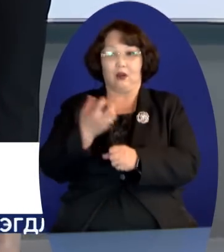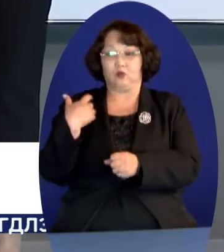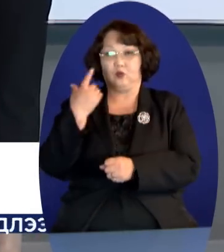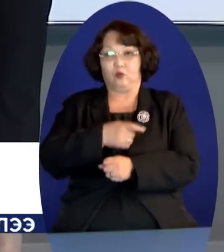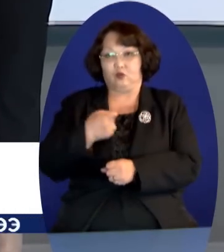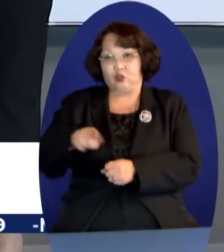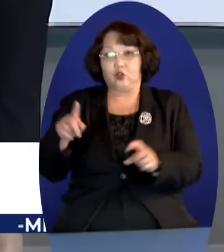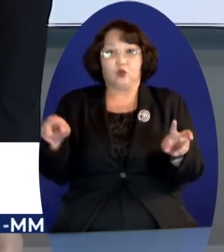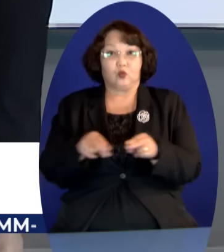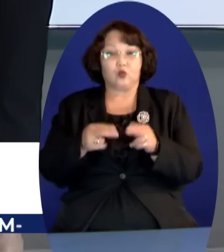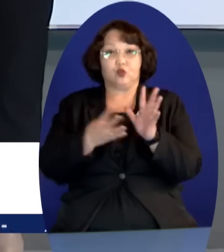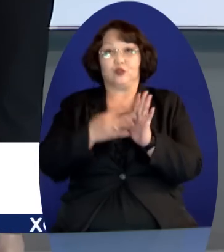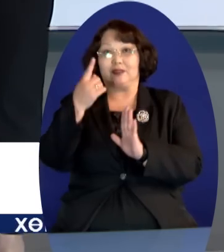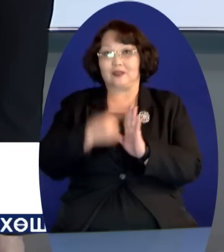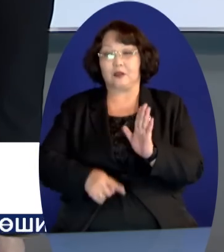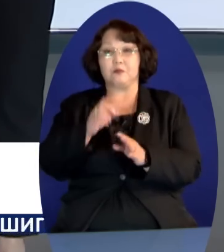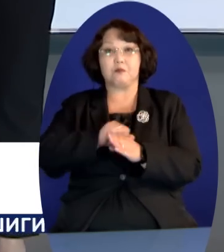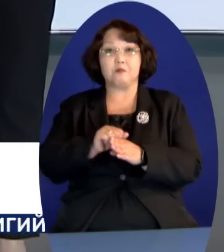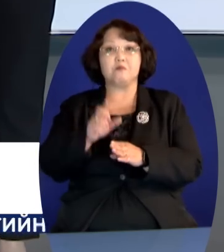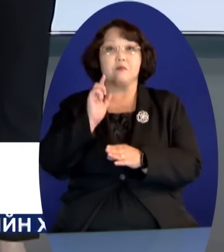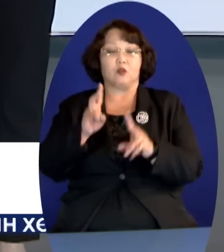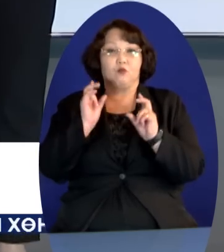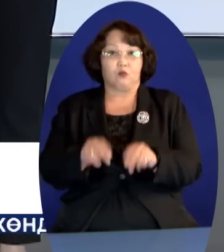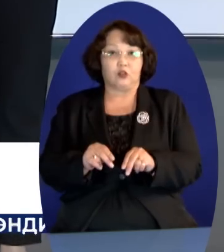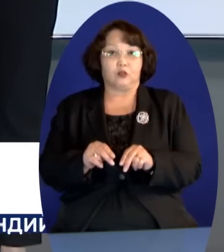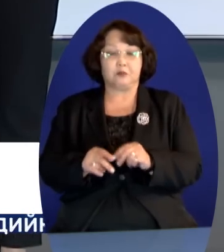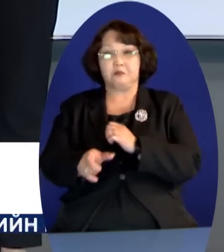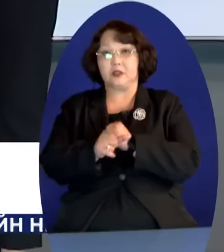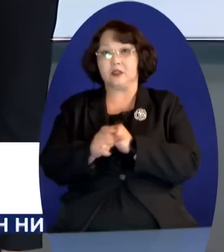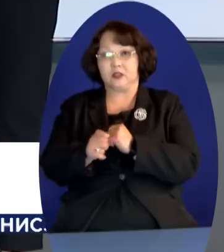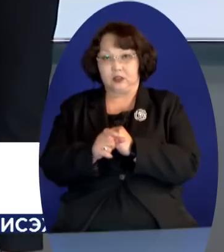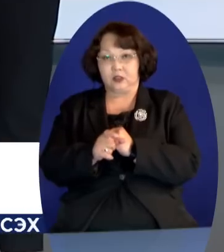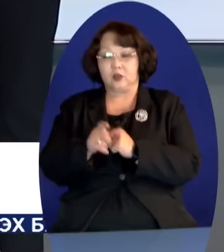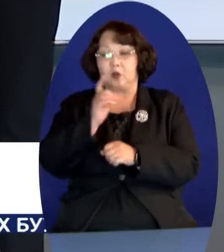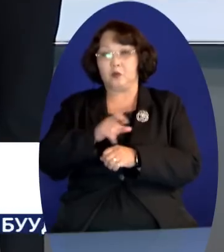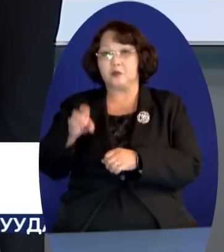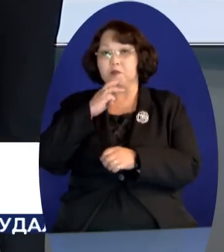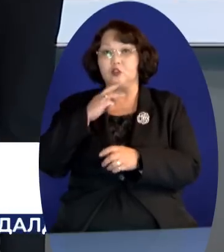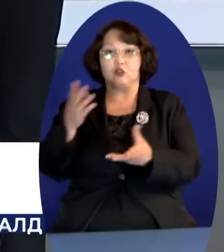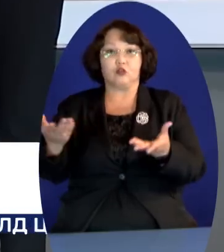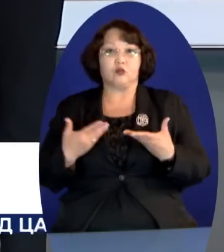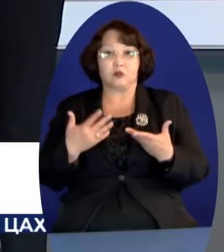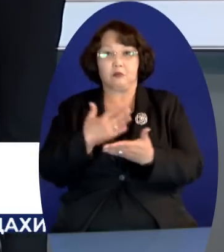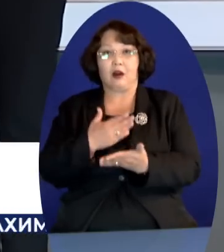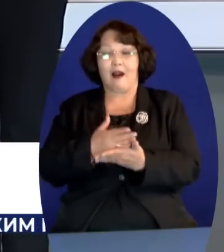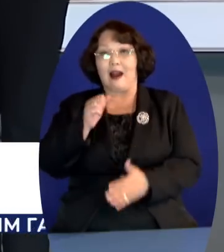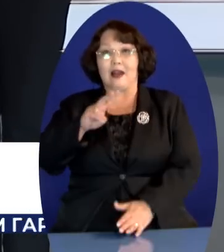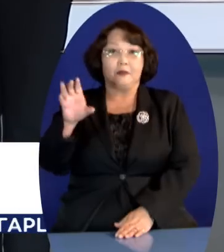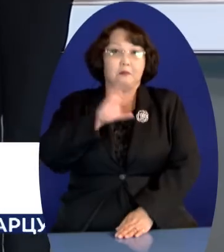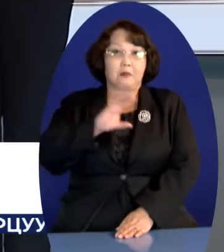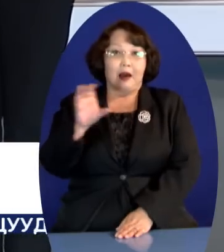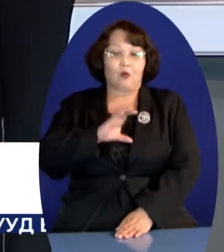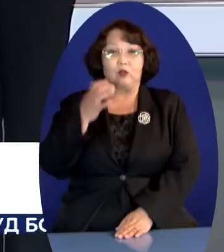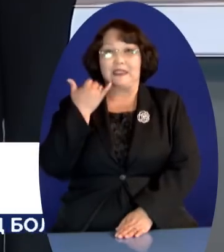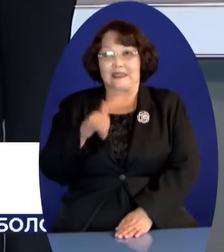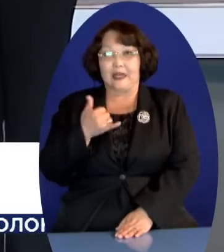хэсгийн дүгнэлт ирэх 9-р сард бэлэн болох юм байна. За ямар ч байсан мэрэгчлийнхний хэл бидэнд өгсөн мэдээлэлэр бол аж ахуй нэгжүүд болон